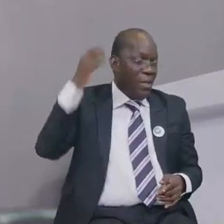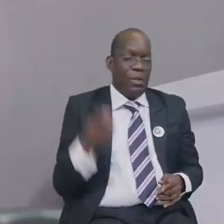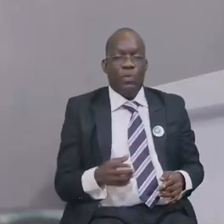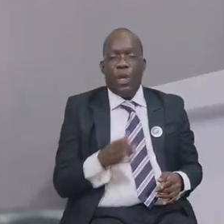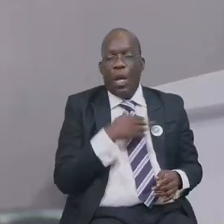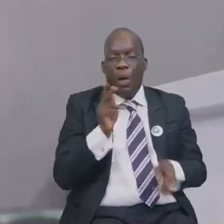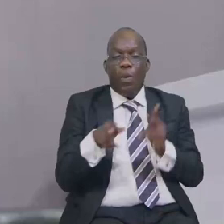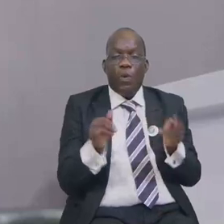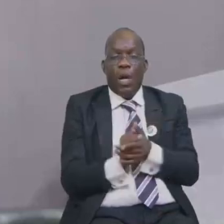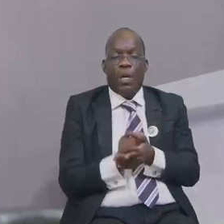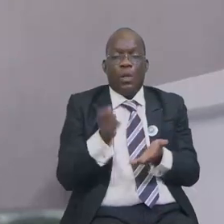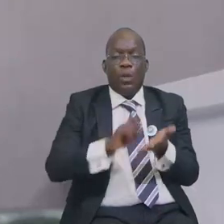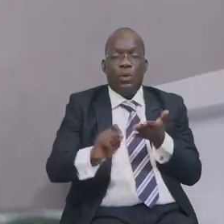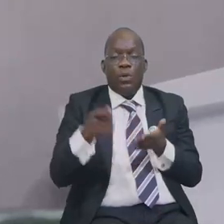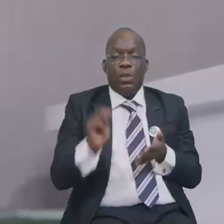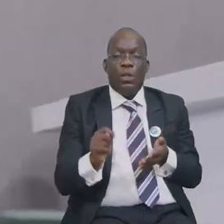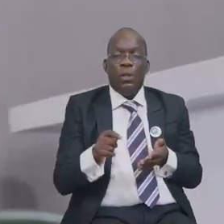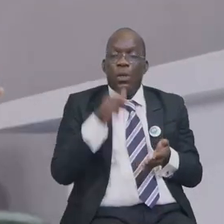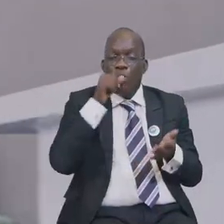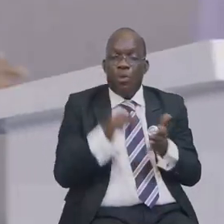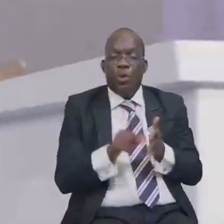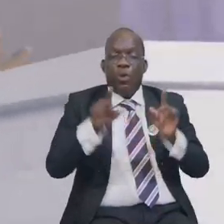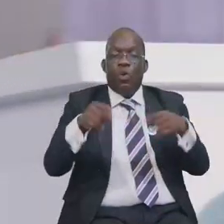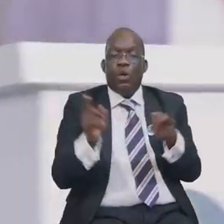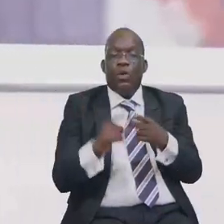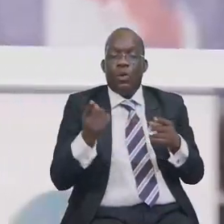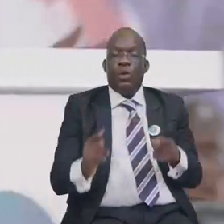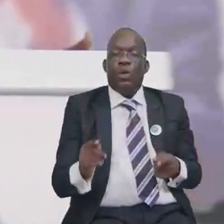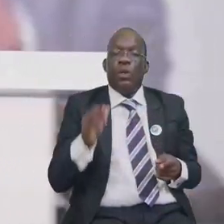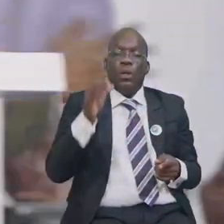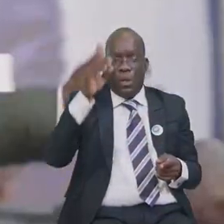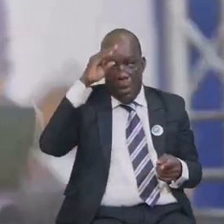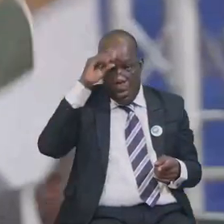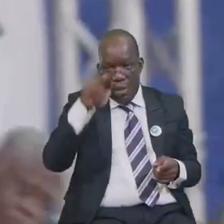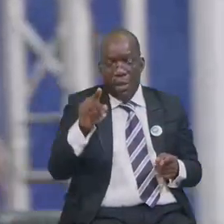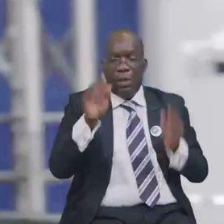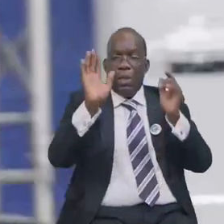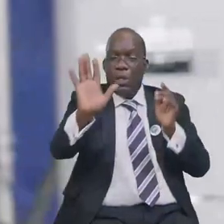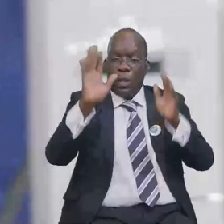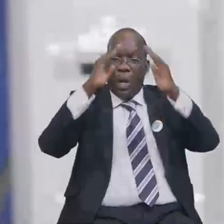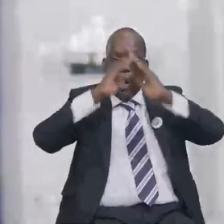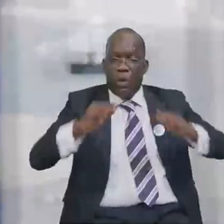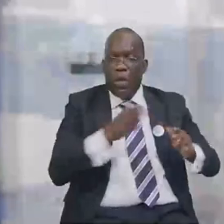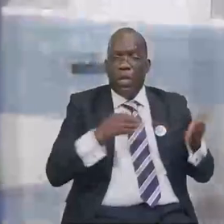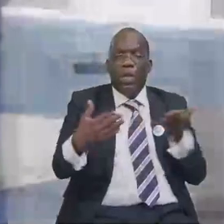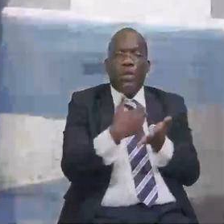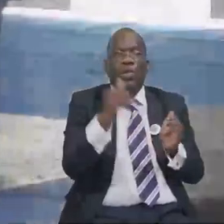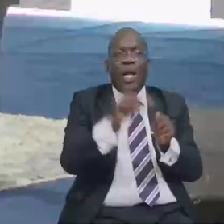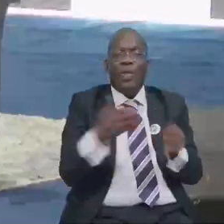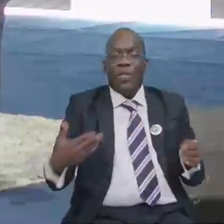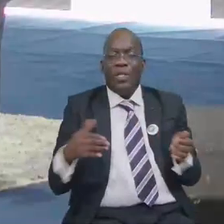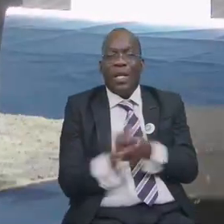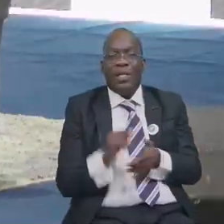Et ceux qui ont écrit la lettre, ils sont allés dans sa maison, ils ont ramassé tout ce qu'il avait, parce qu'il est devenu